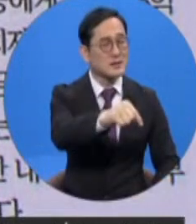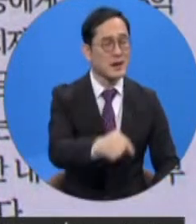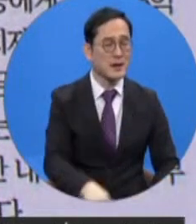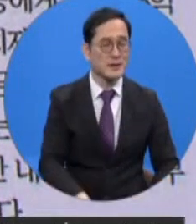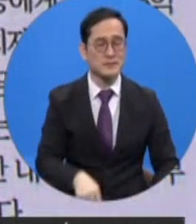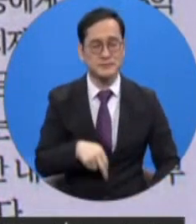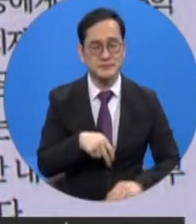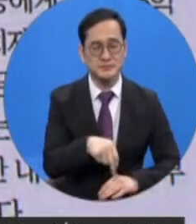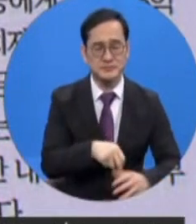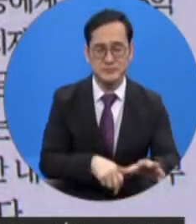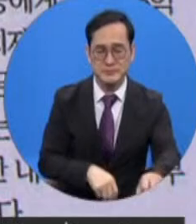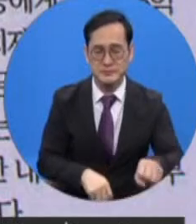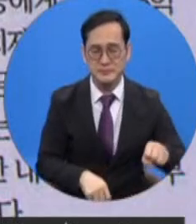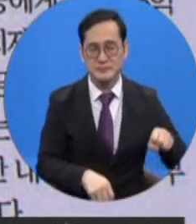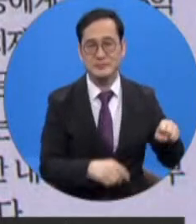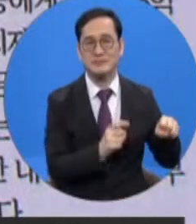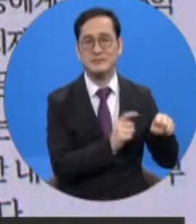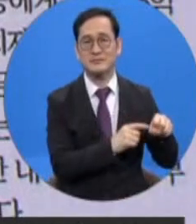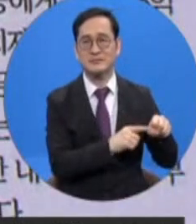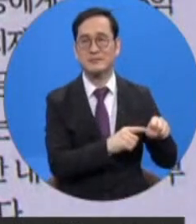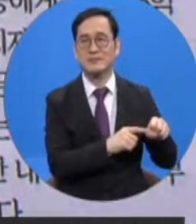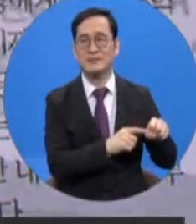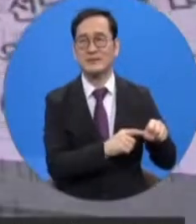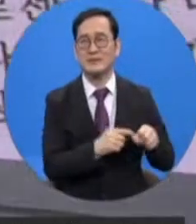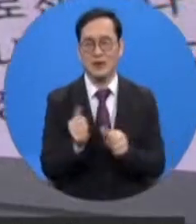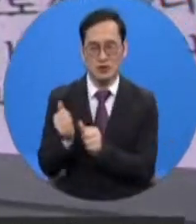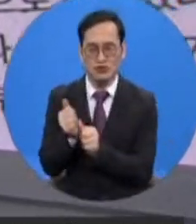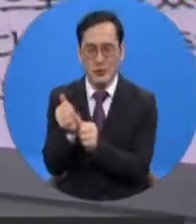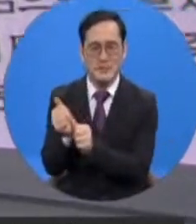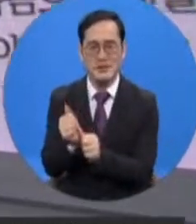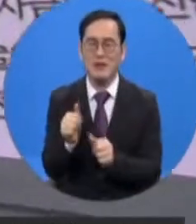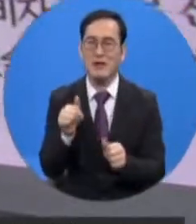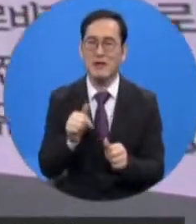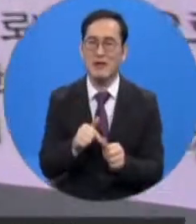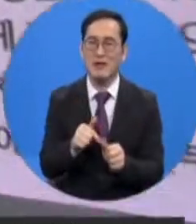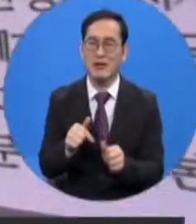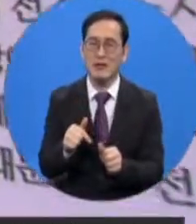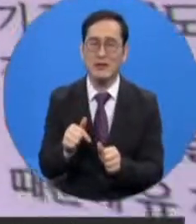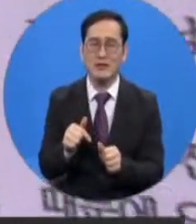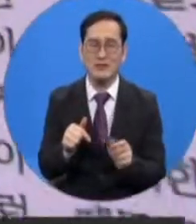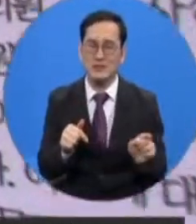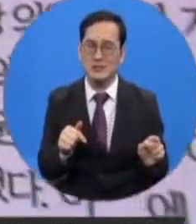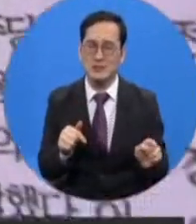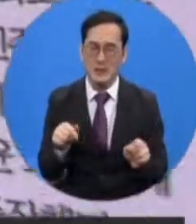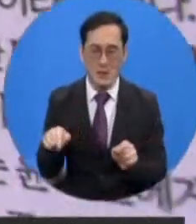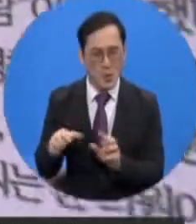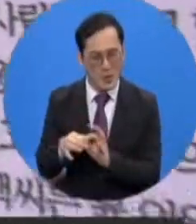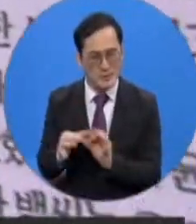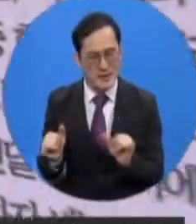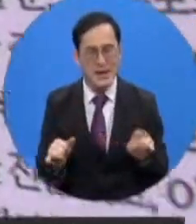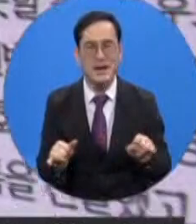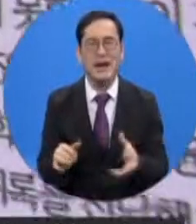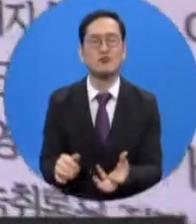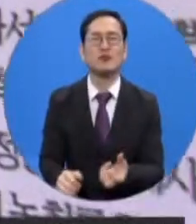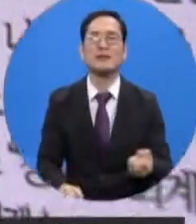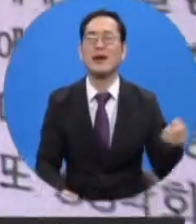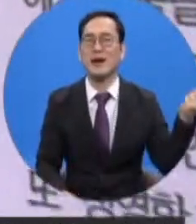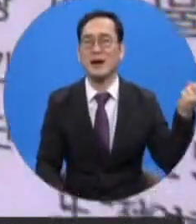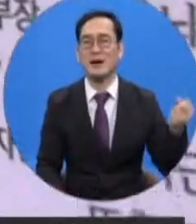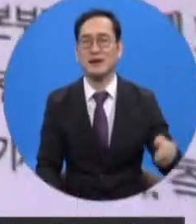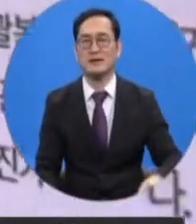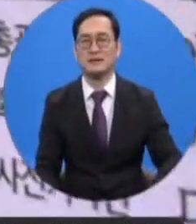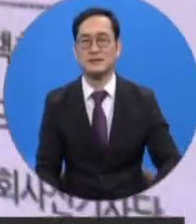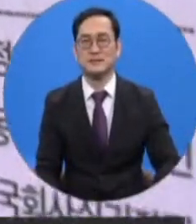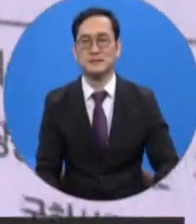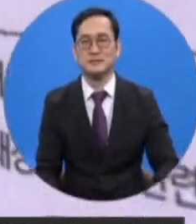주워갔다라고 원희룡 전 지사는 주장을 했습니다. 일종의 폭로인데 그렇다면 유동규 씨가 이재명